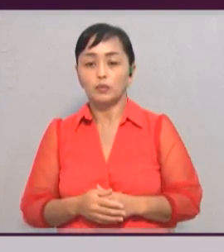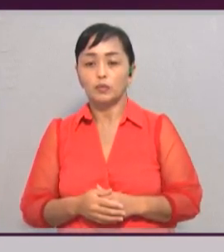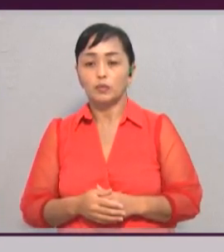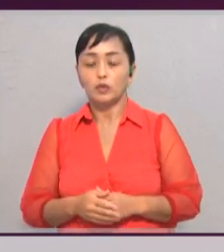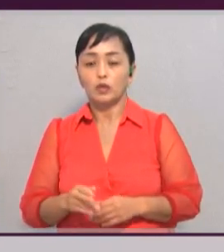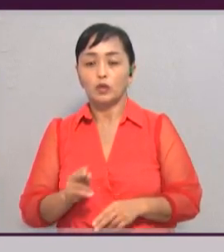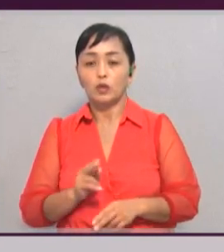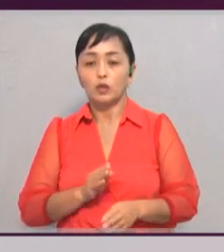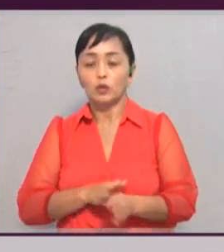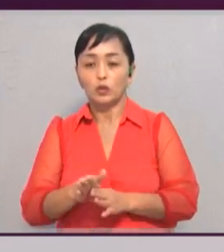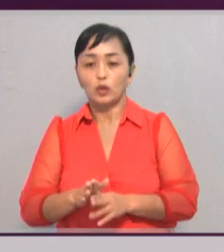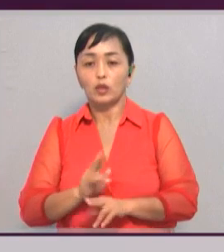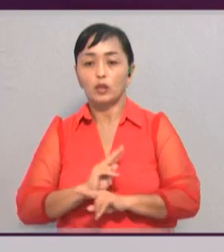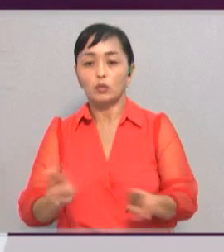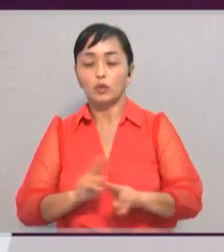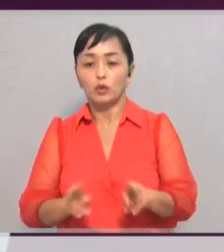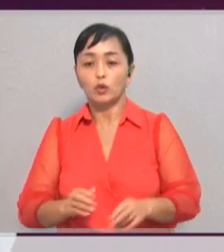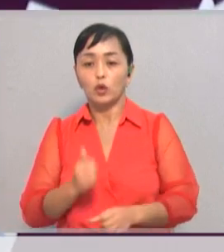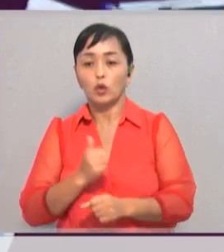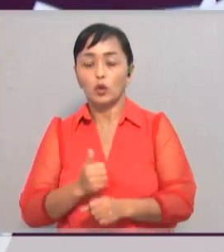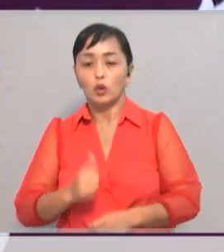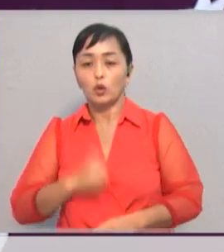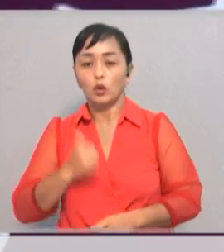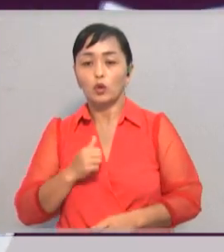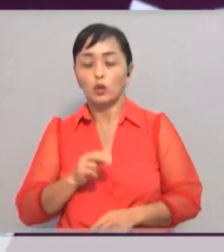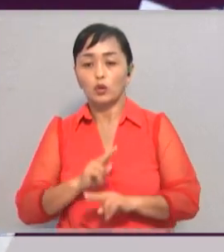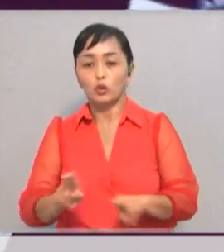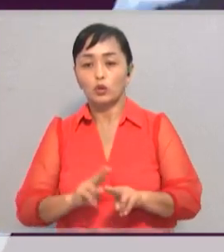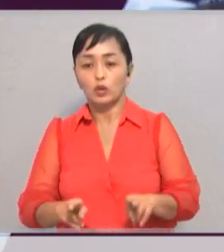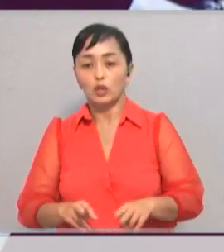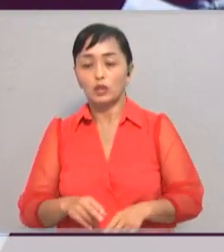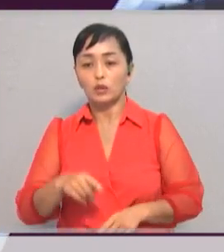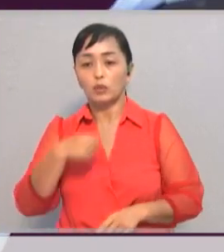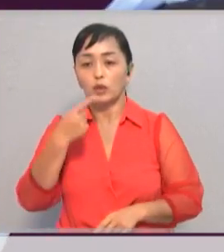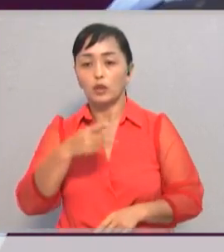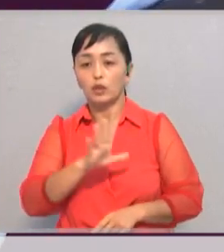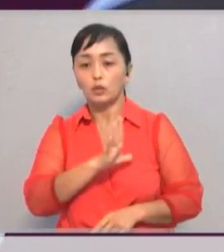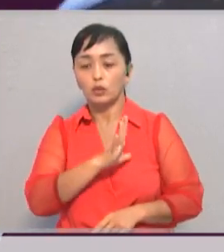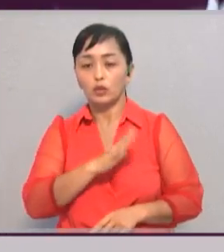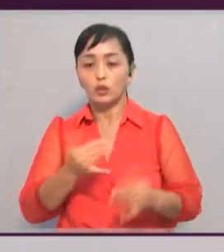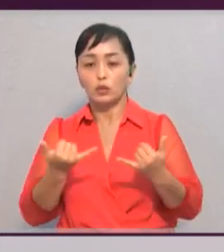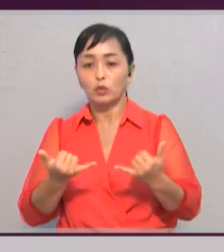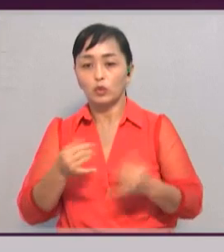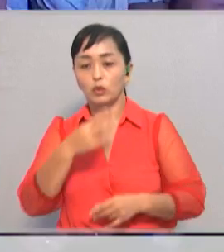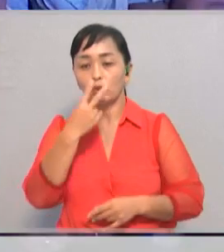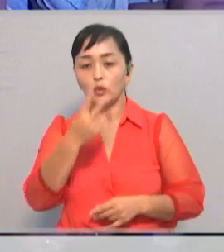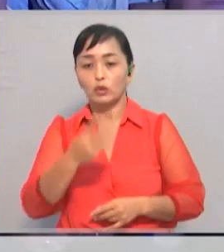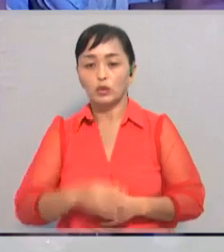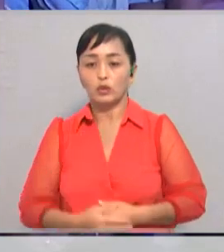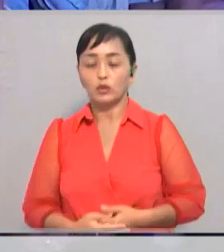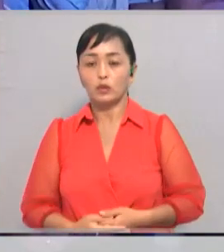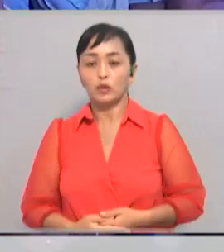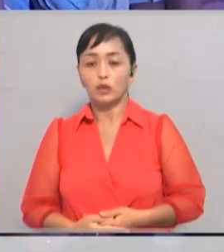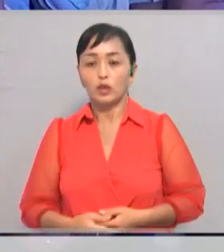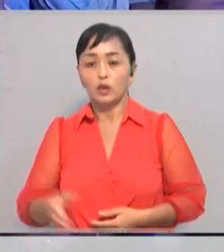толыққанды педагог ретінде ұлы ұстазға дейін баратын алгоритмдерді бүгін көрсетуге тырыстық.